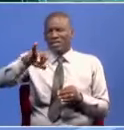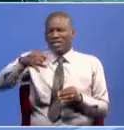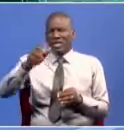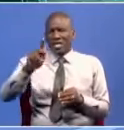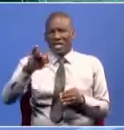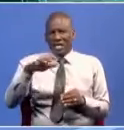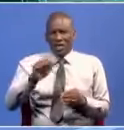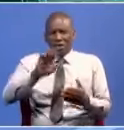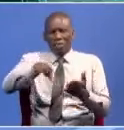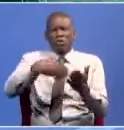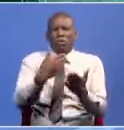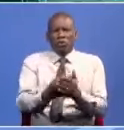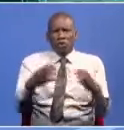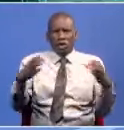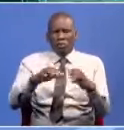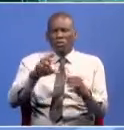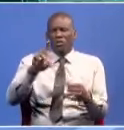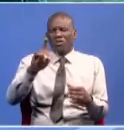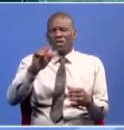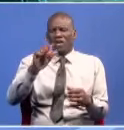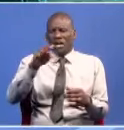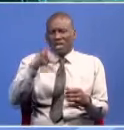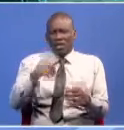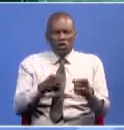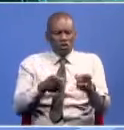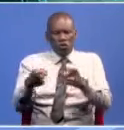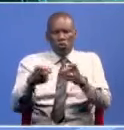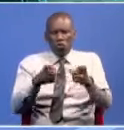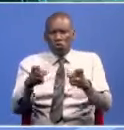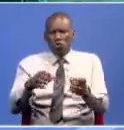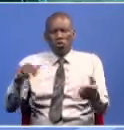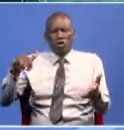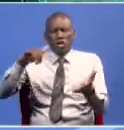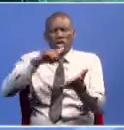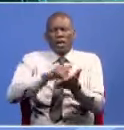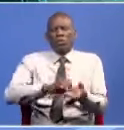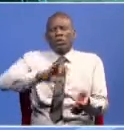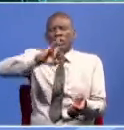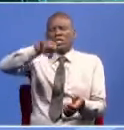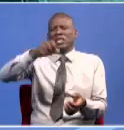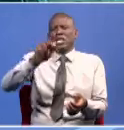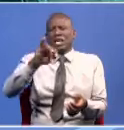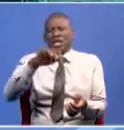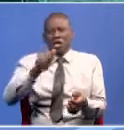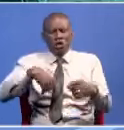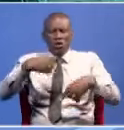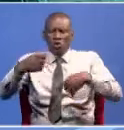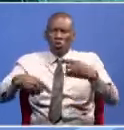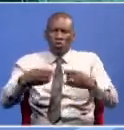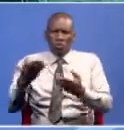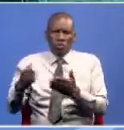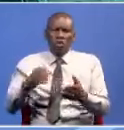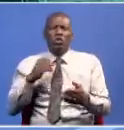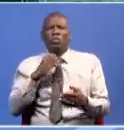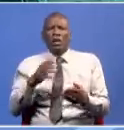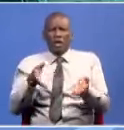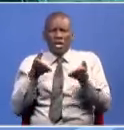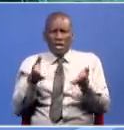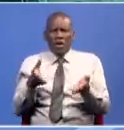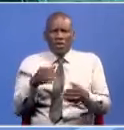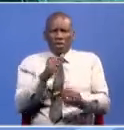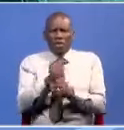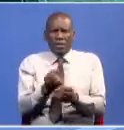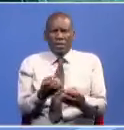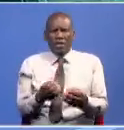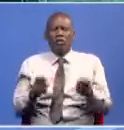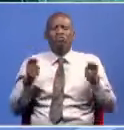Pendekezo la kampuni ya Adani kuchukua usimamizi wa angatua ya ndege ya JKIA kiendelea kuzua joto na sasa kupelekea makataa ya